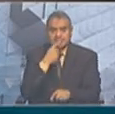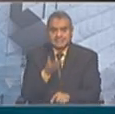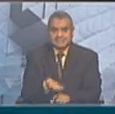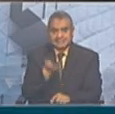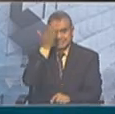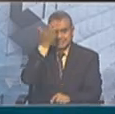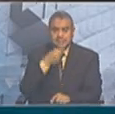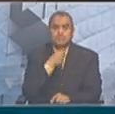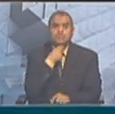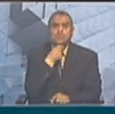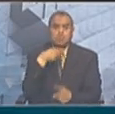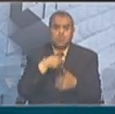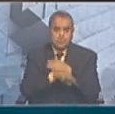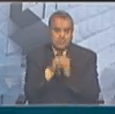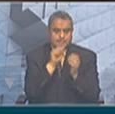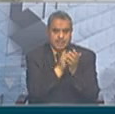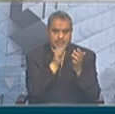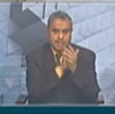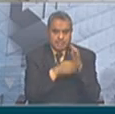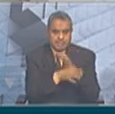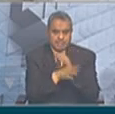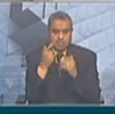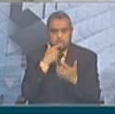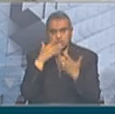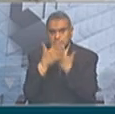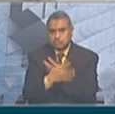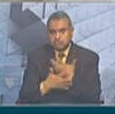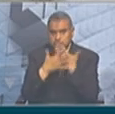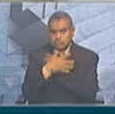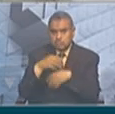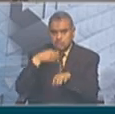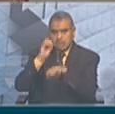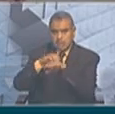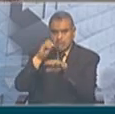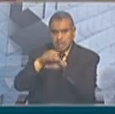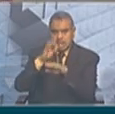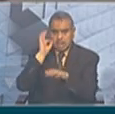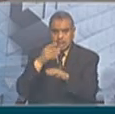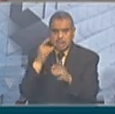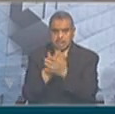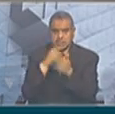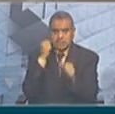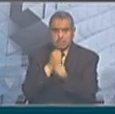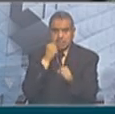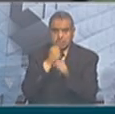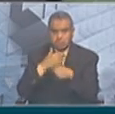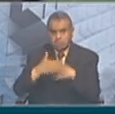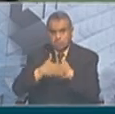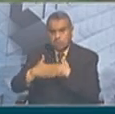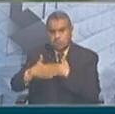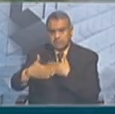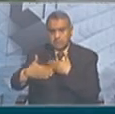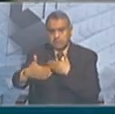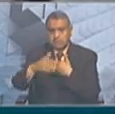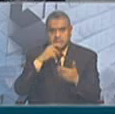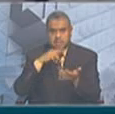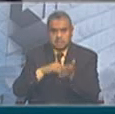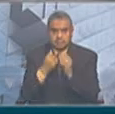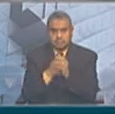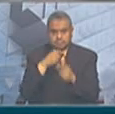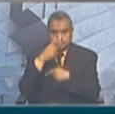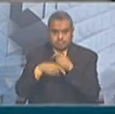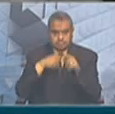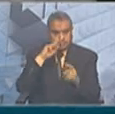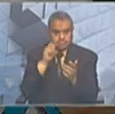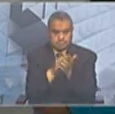الجمعة حجر أنفسهم ومن الشركات إتاحة إمكانية العمل عن بعد. الإجراءات التي تشهدها